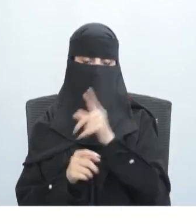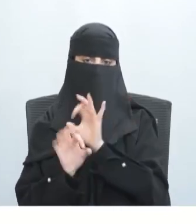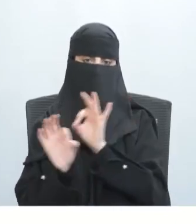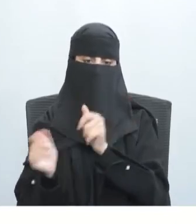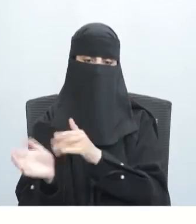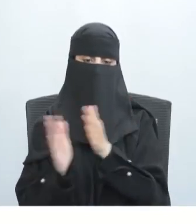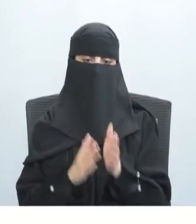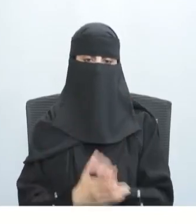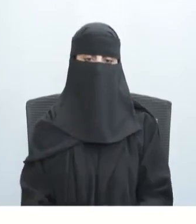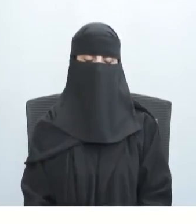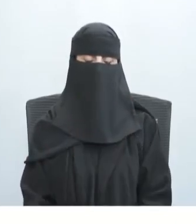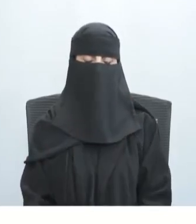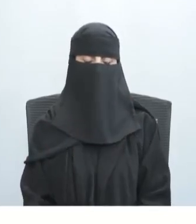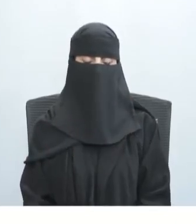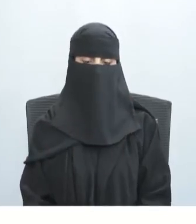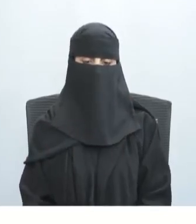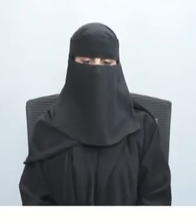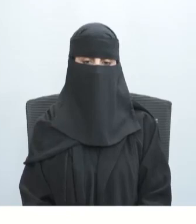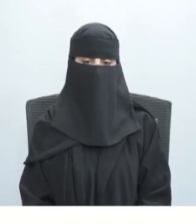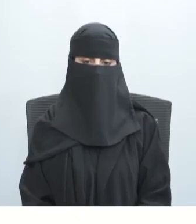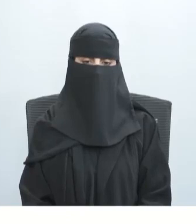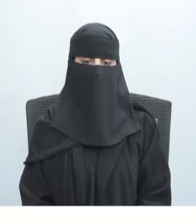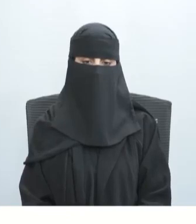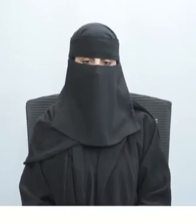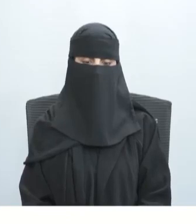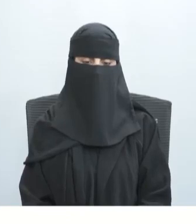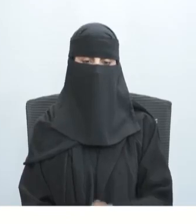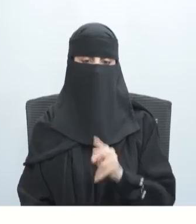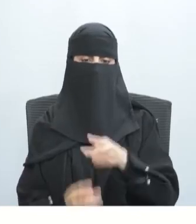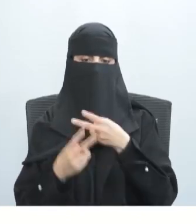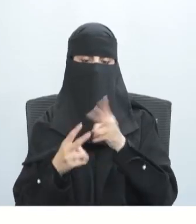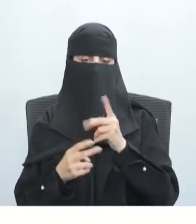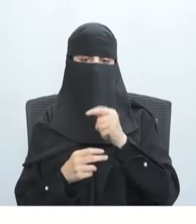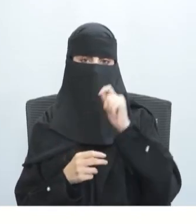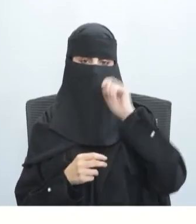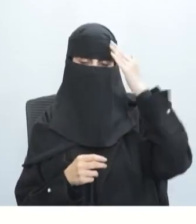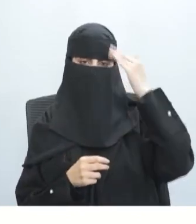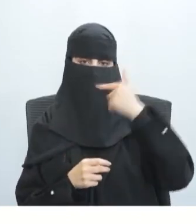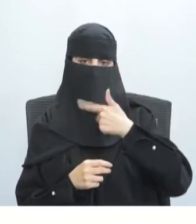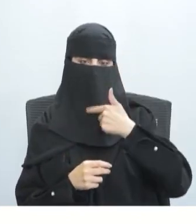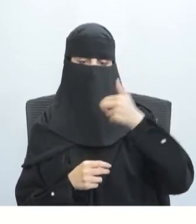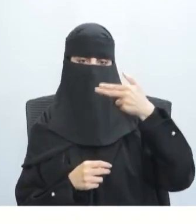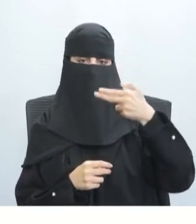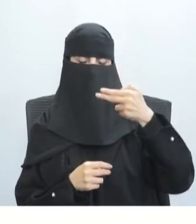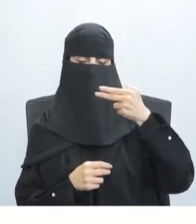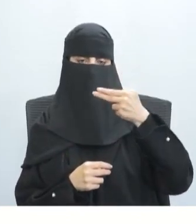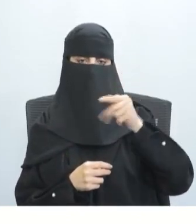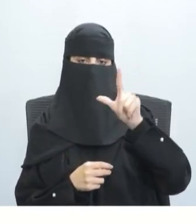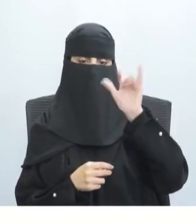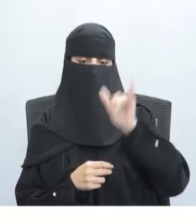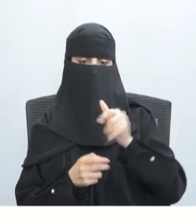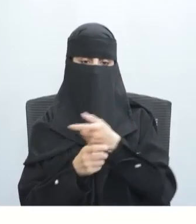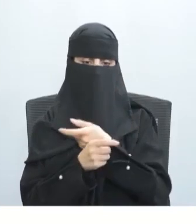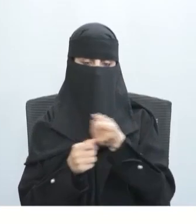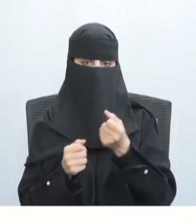6% ناتي لسؤال اخر فتح علي علي حسابين استثماري لديه حسابين كلاهما